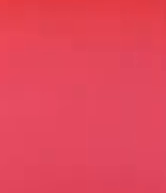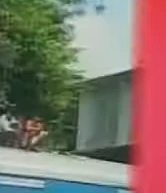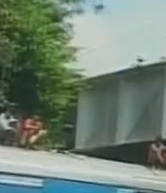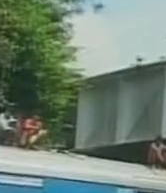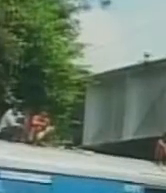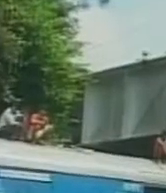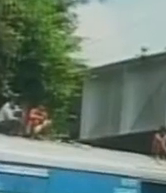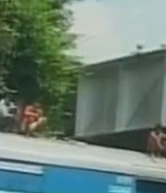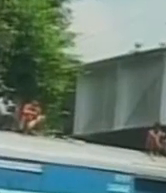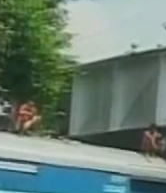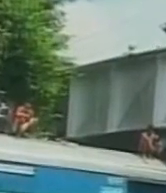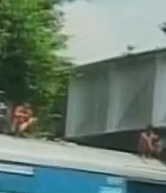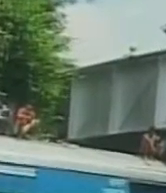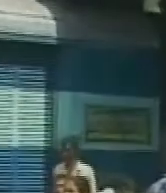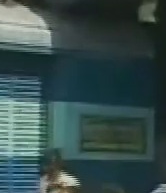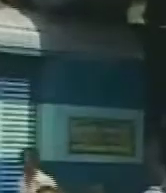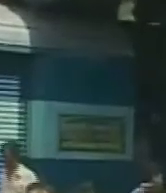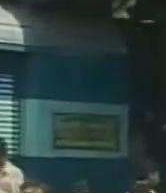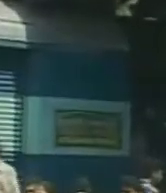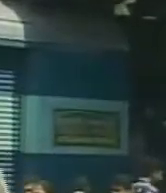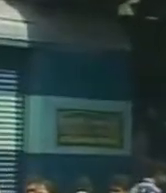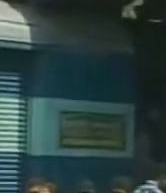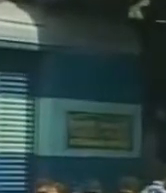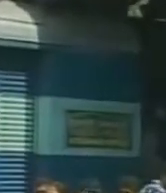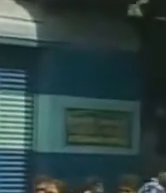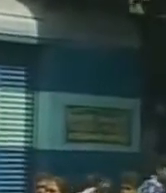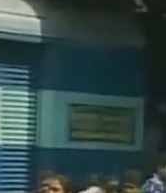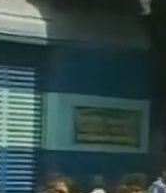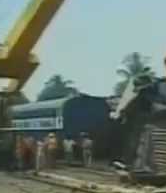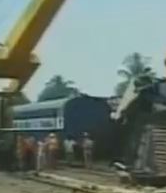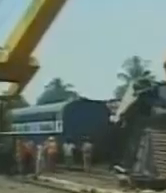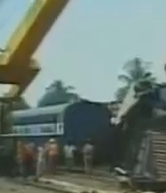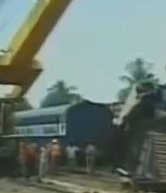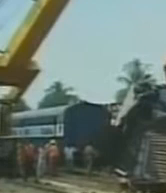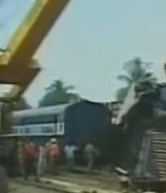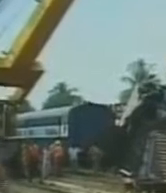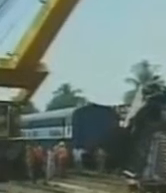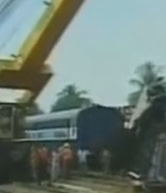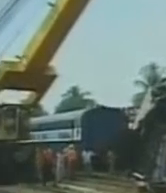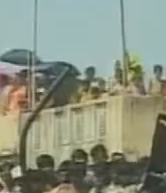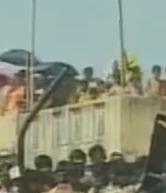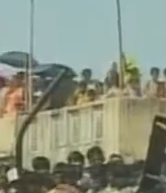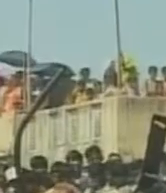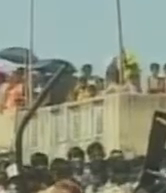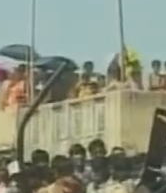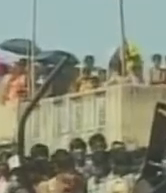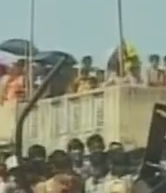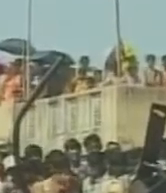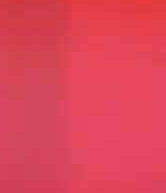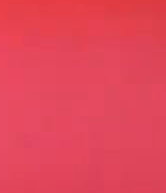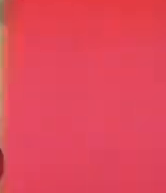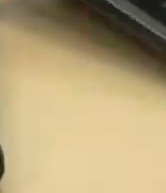korupcije. 61 osoba poginula, 150 ljudi teže i lakše povređeno u sudaru vozova na istoku Indije.